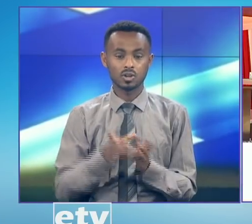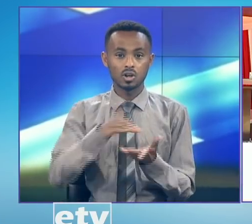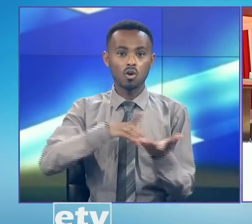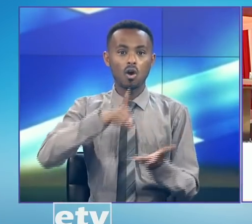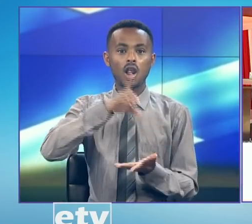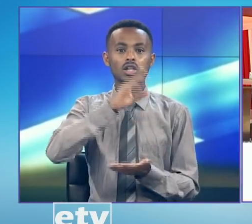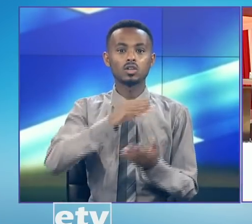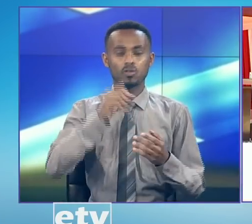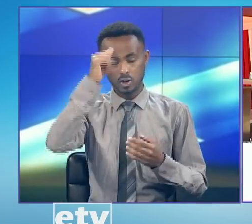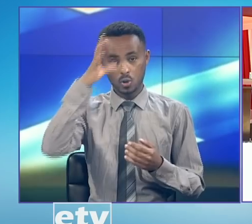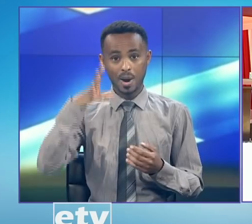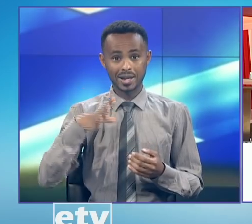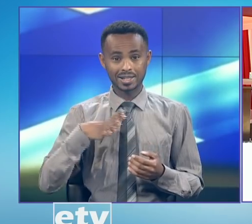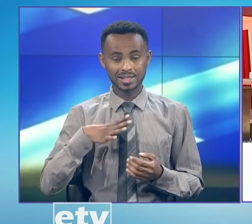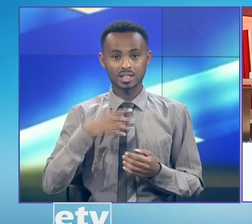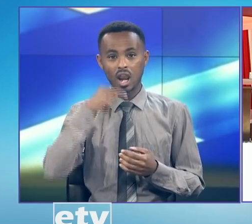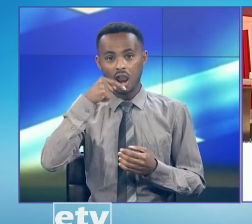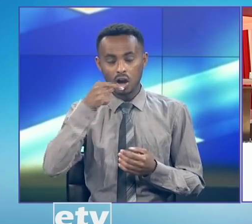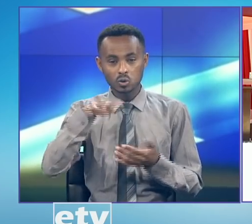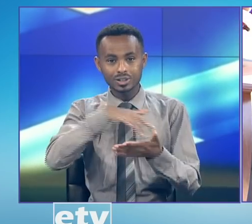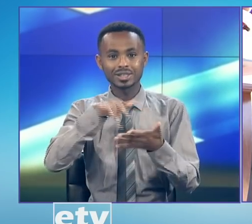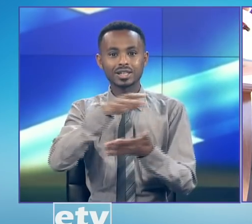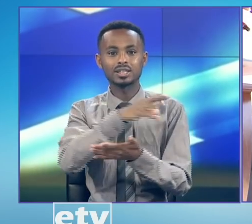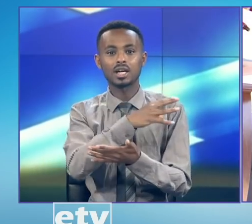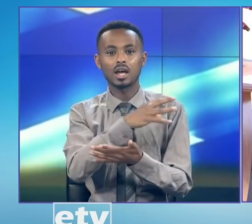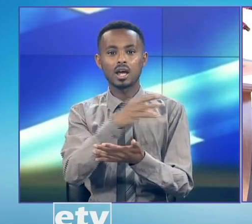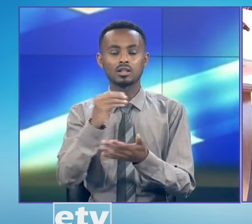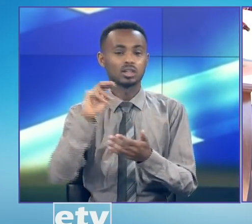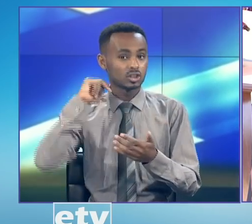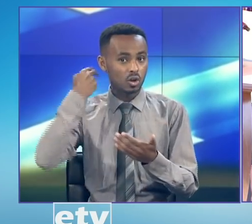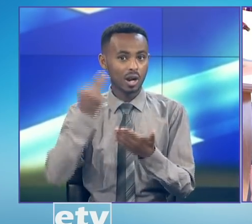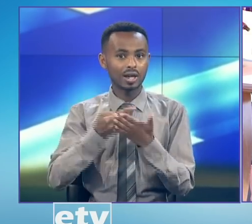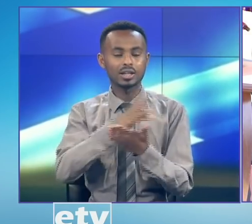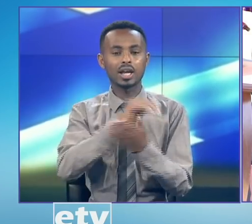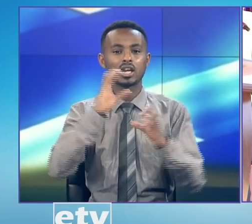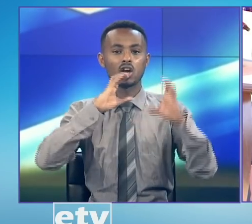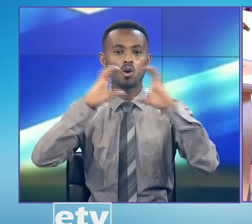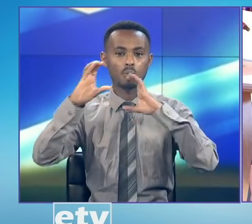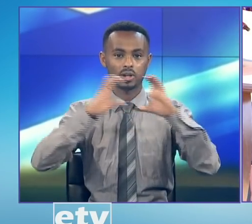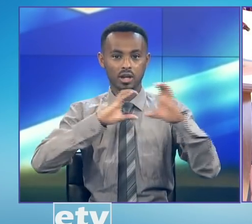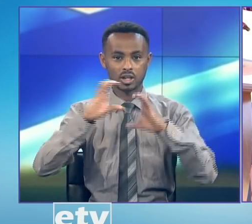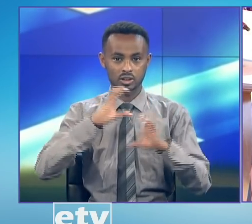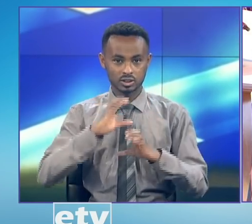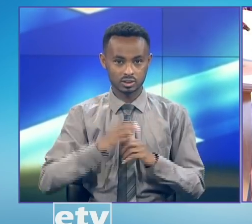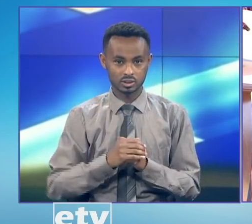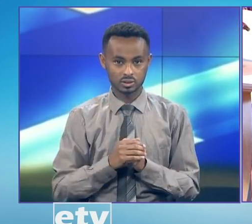ኮሌጅ ኦፍ ሂውማኒቲስ ላንጉዌጅ ስተዲስ ጆርናሊዝም ኤንድ ኮሚኒኬሽን